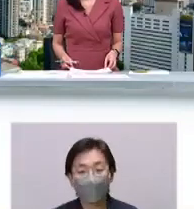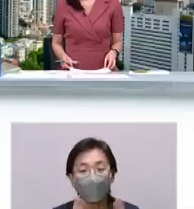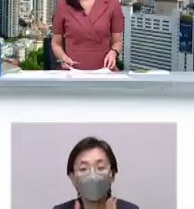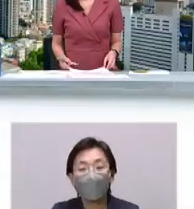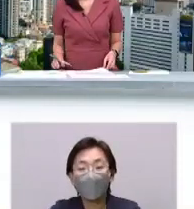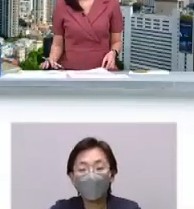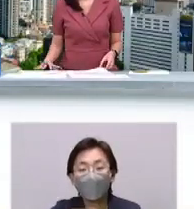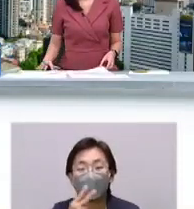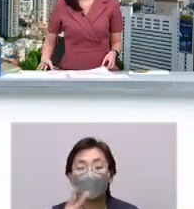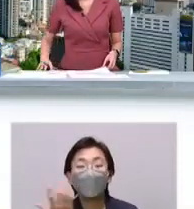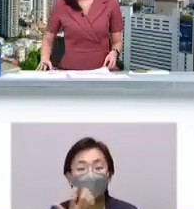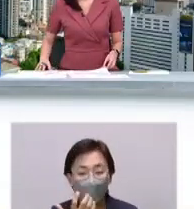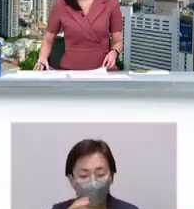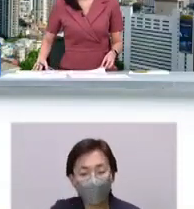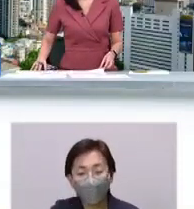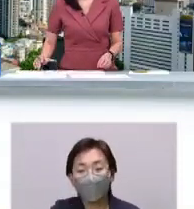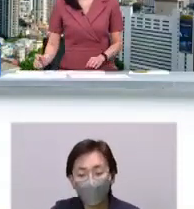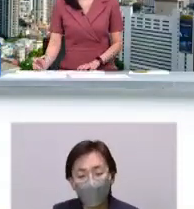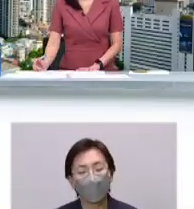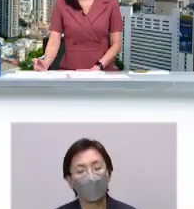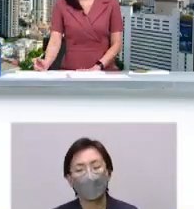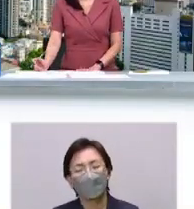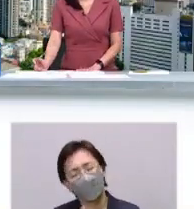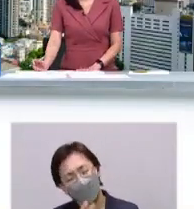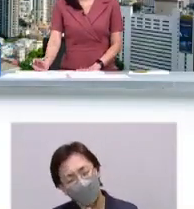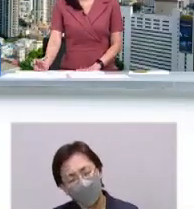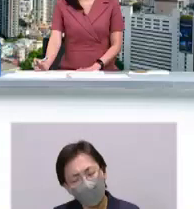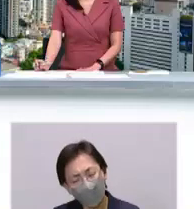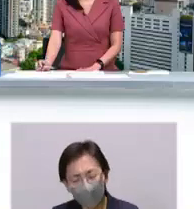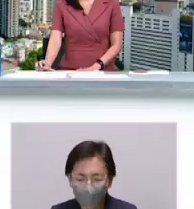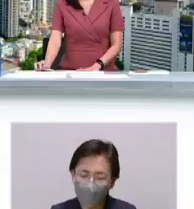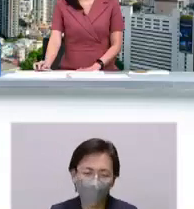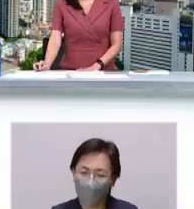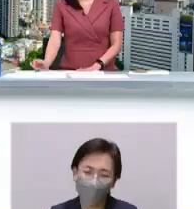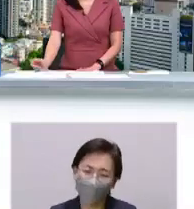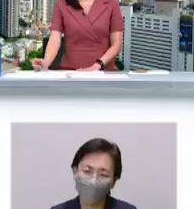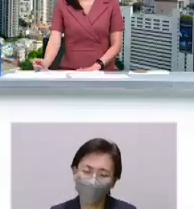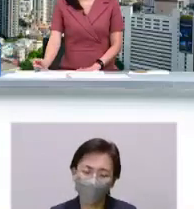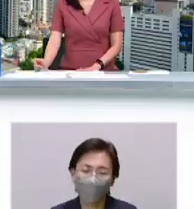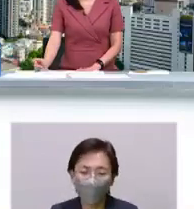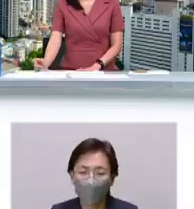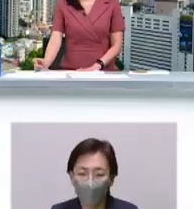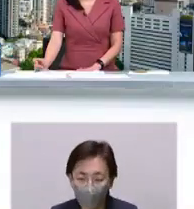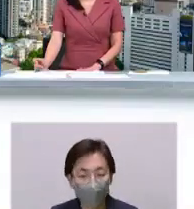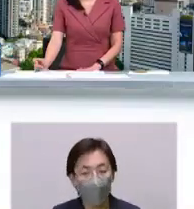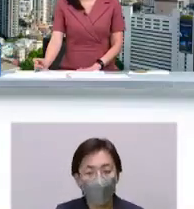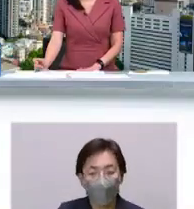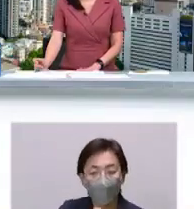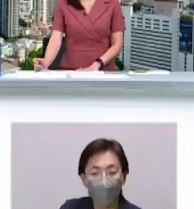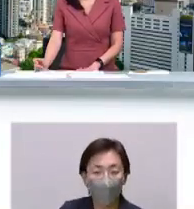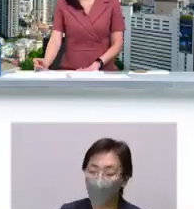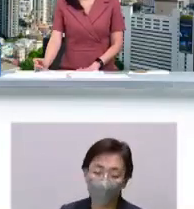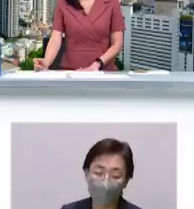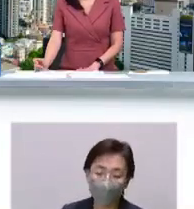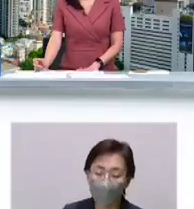ชมคะดูเหมือนว่าการจะจาครั้งนี้สื่อต่างชาติมองว่ายังไม่คืบหน้าสักเท่าไหร่นักนะคะทางฝั่งรัสเซียเองก็ยืนยันเขาว่าไม่ได้มี